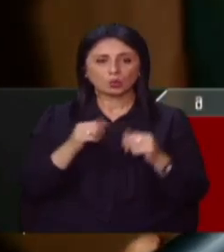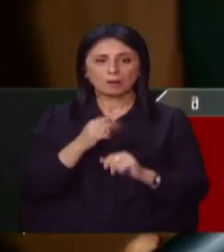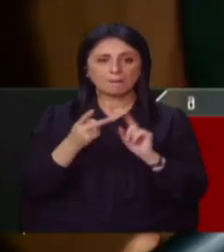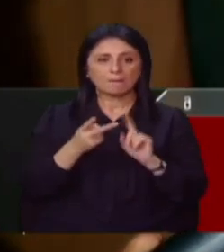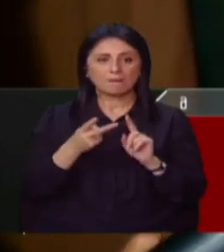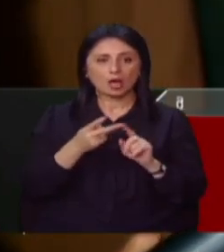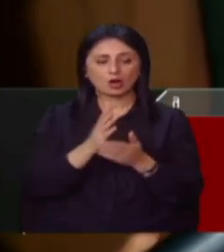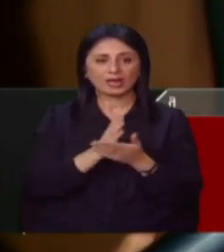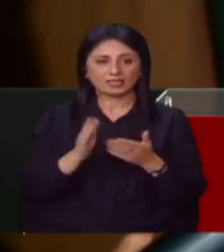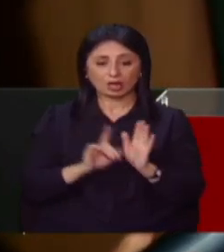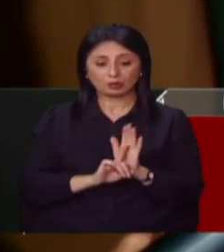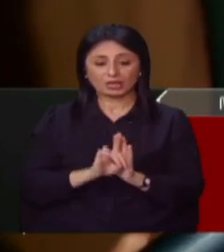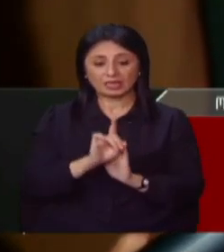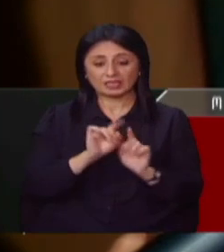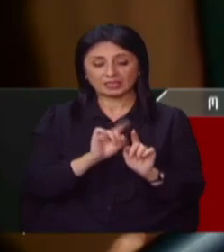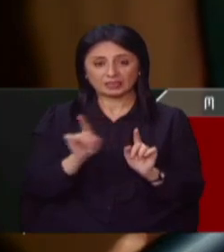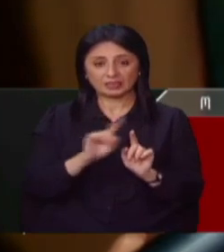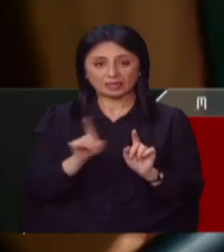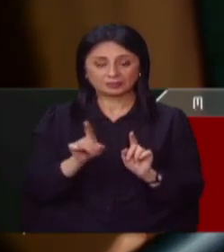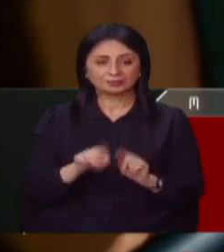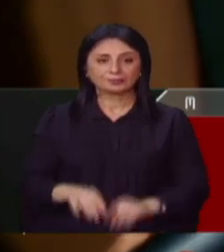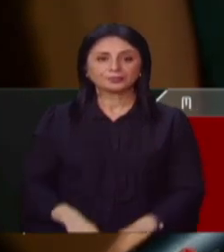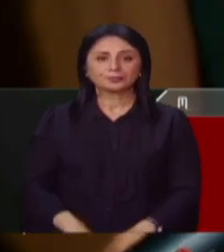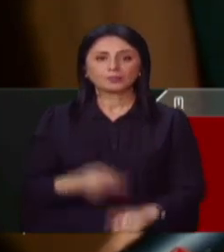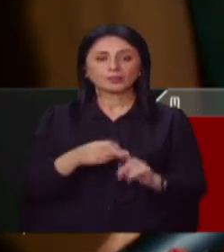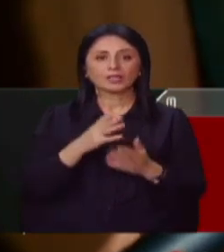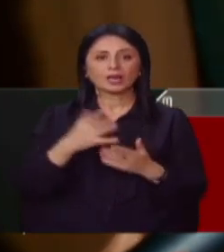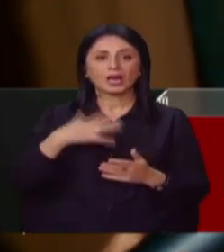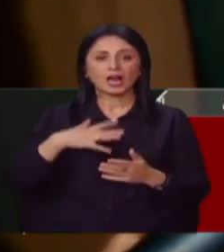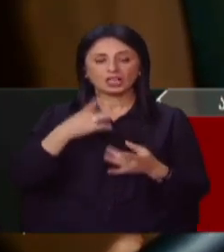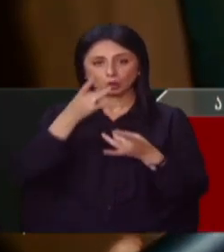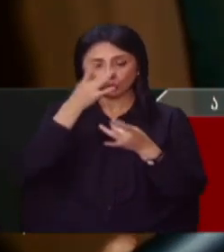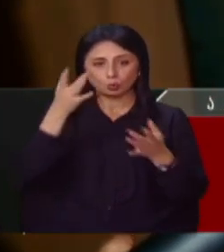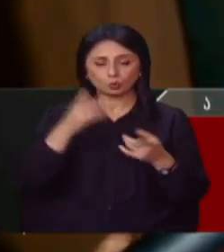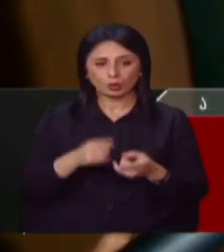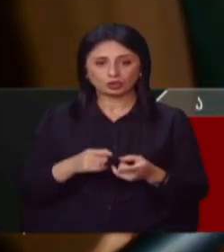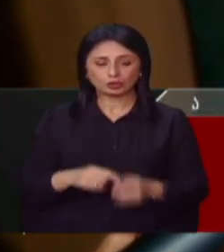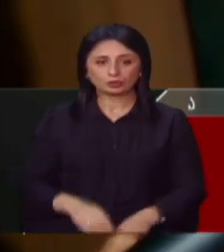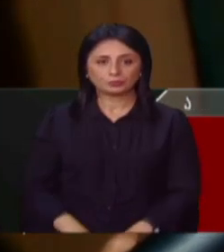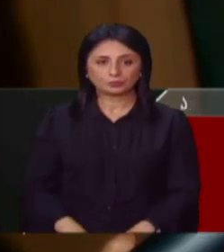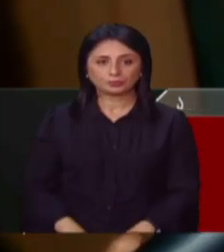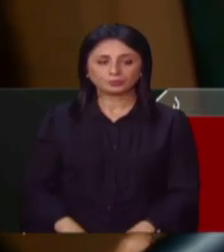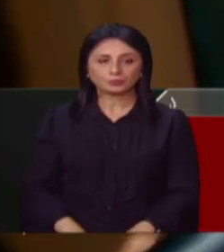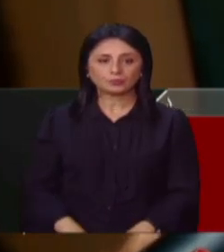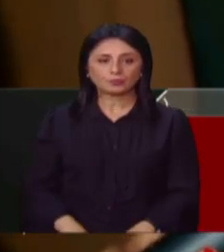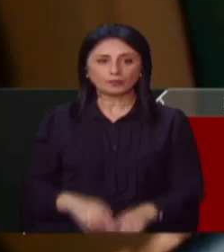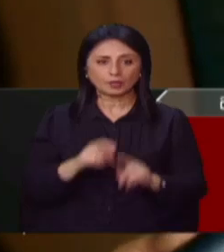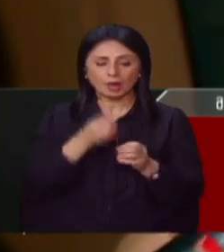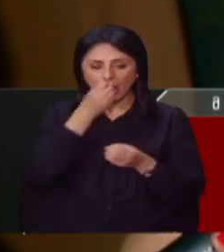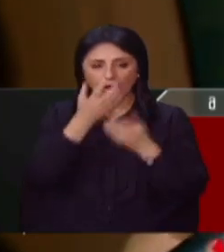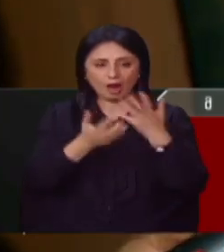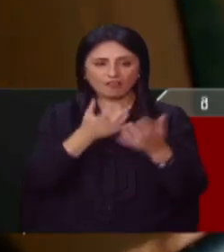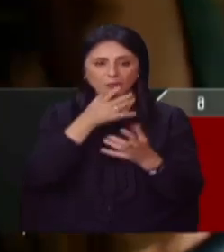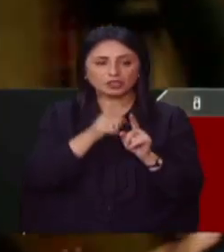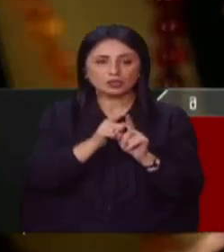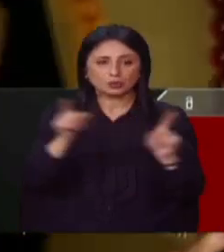meure nahevari, da, s-a scris idan, esari cartul cultura și ar ucioua, oave